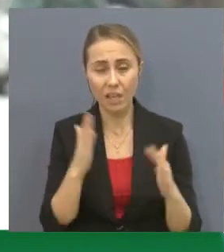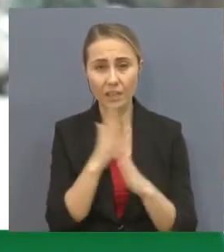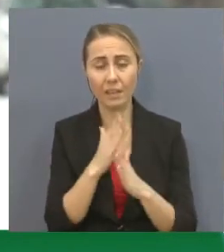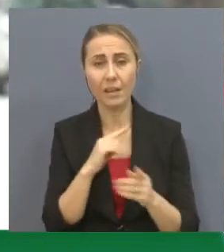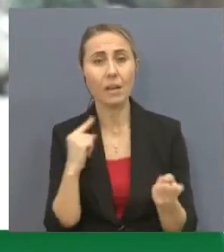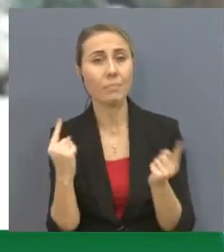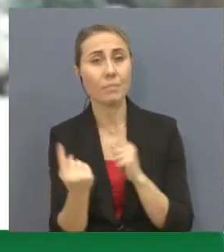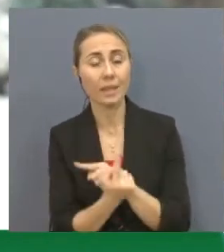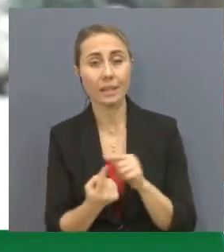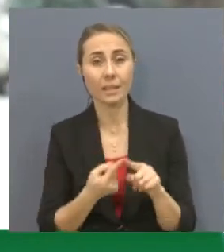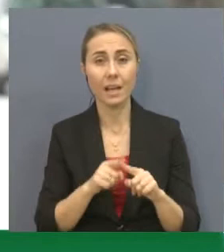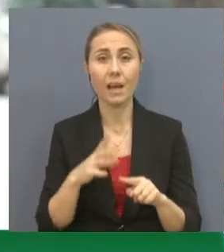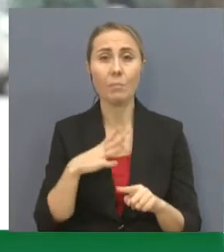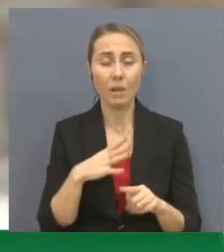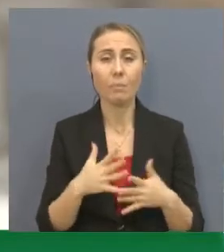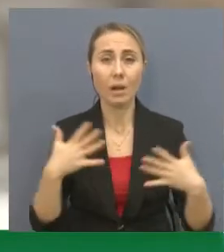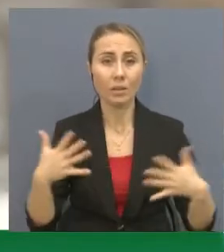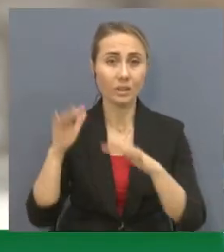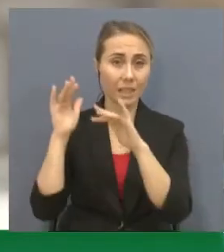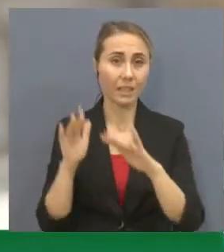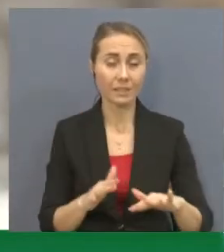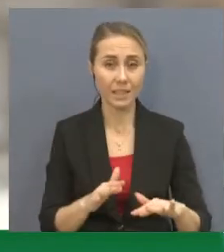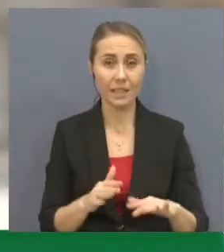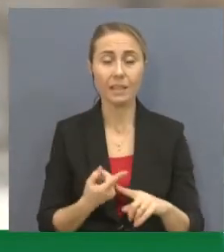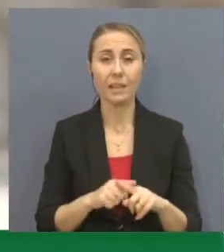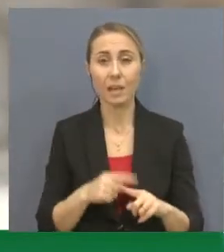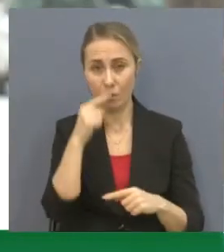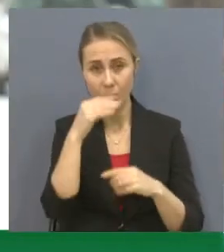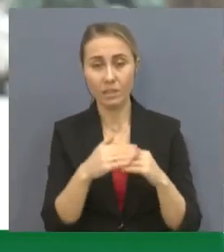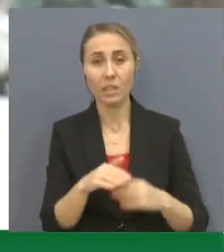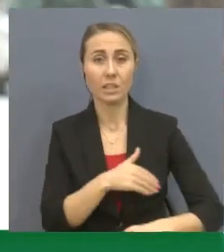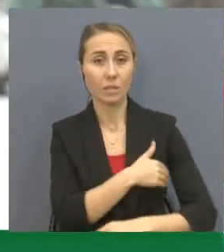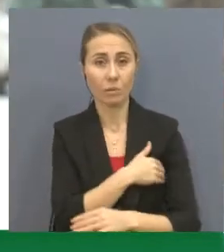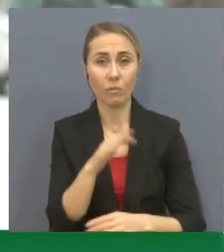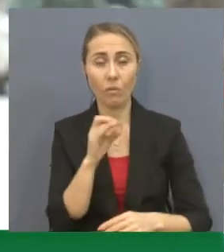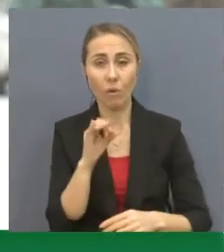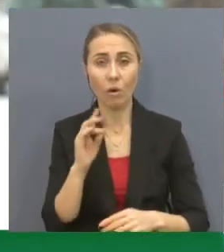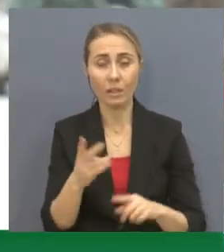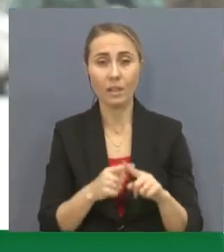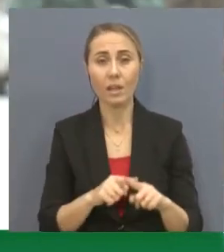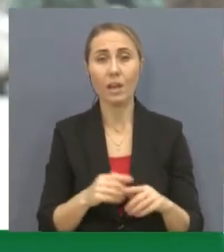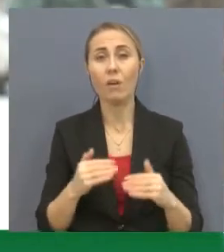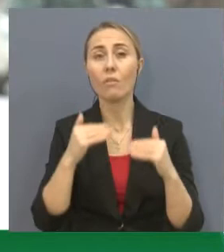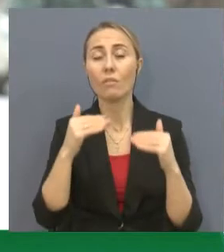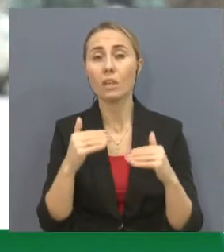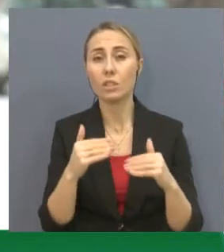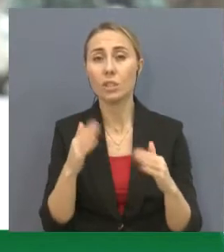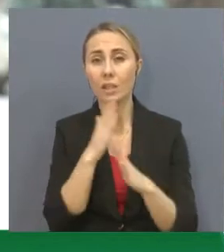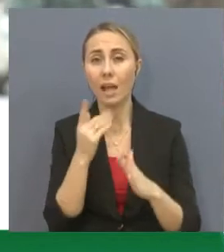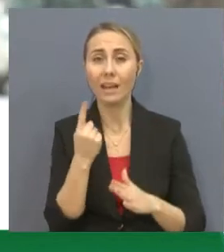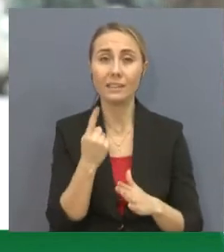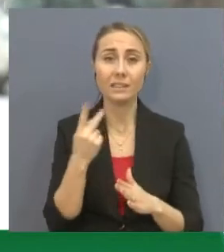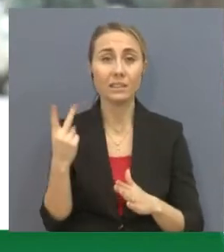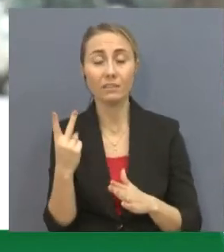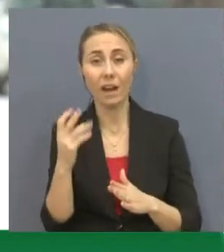все здесь чем вы подали обильные осадки предстоящую зиму температурный фон по территории области ожидать выше климатической нормы на один-два градуса